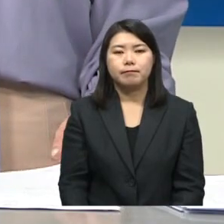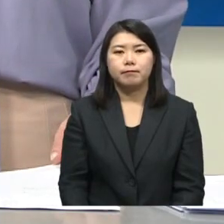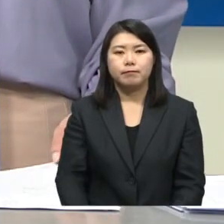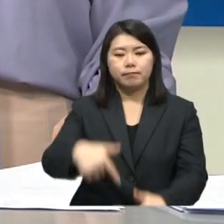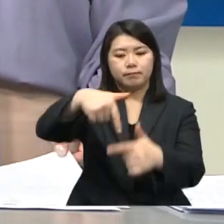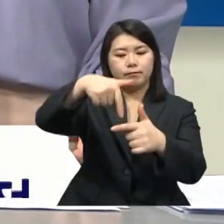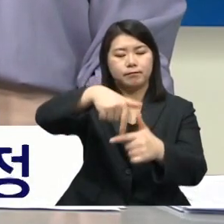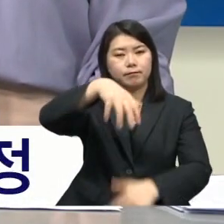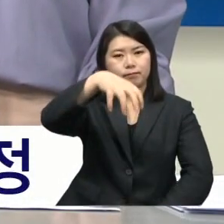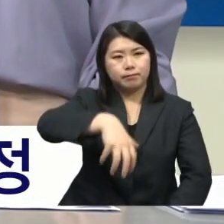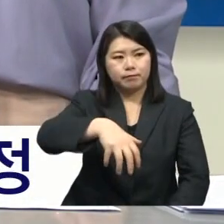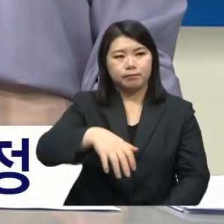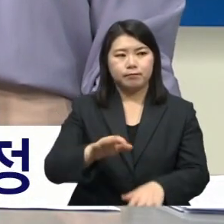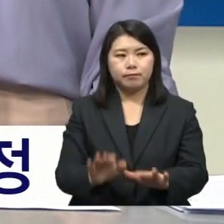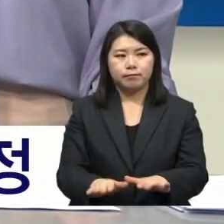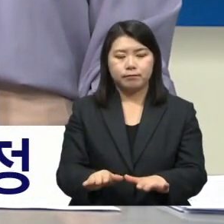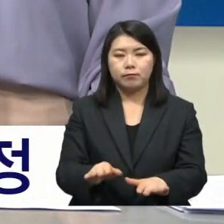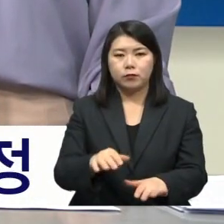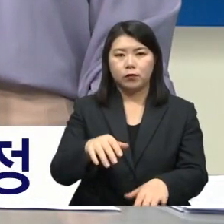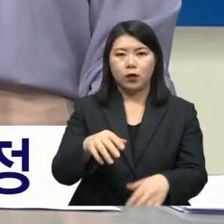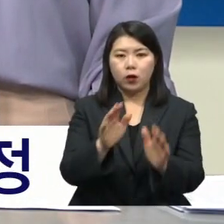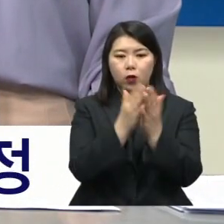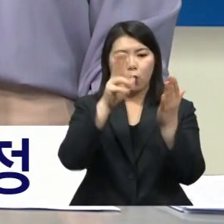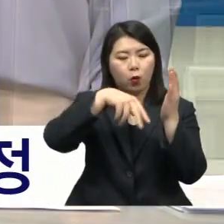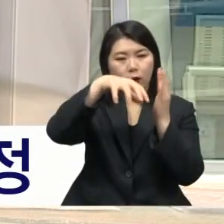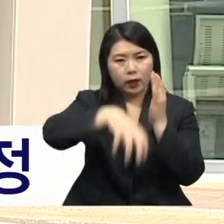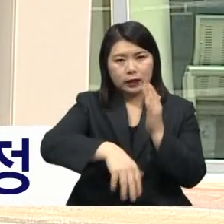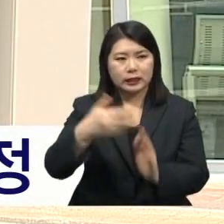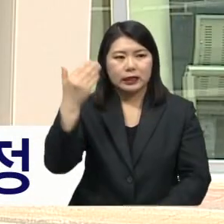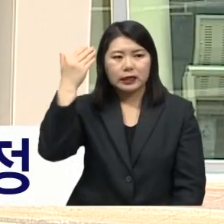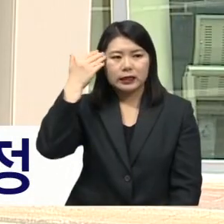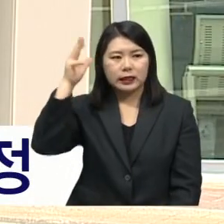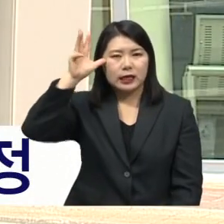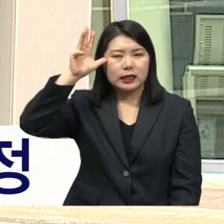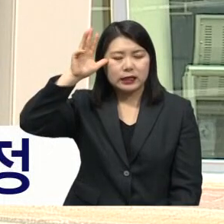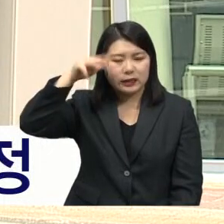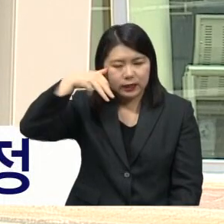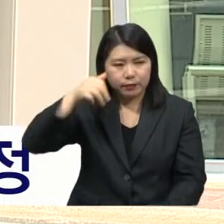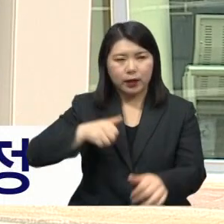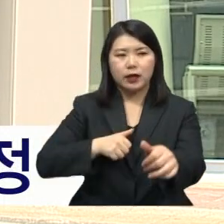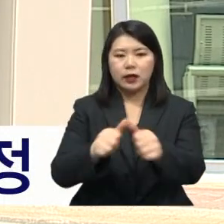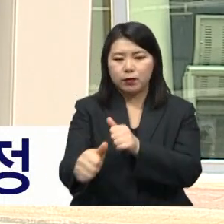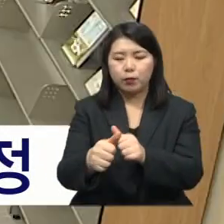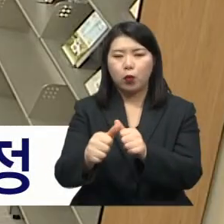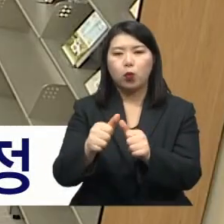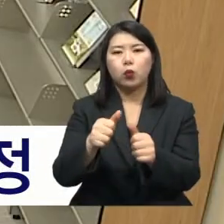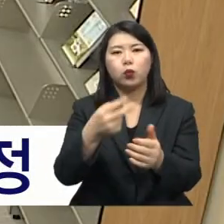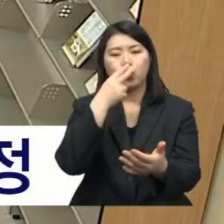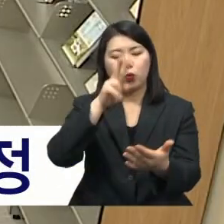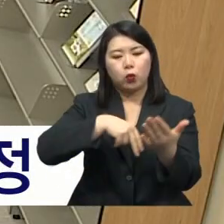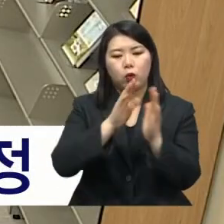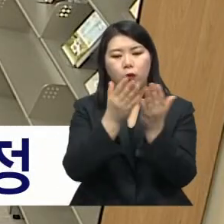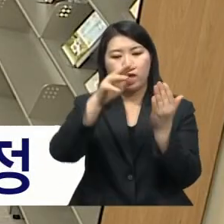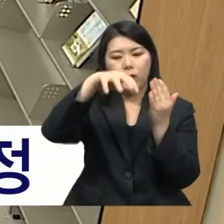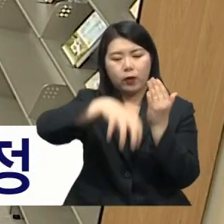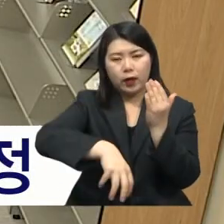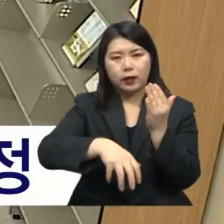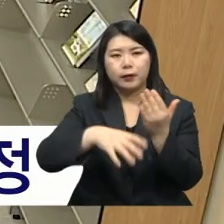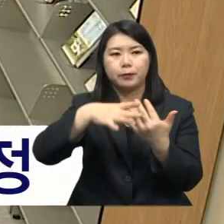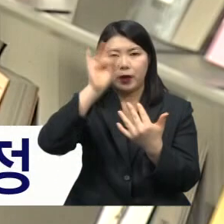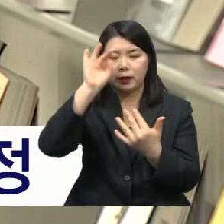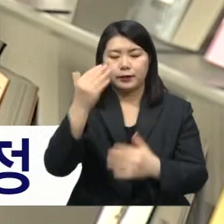강남구가 목골 구립 도서관의 치매 극복 선도 도서관으로 지정했습니다 강남구 치매 안심센터는 목골